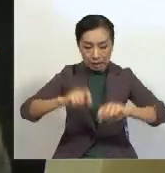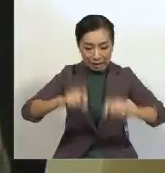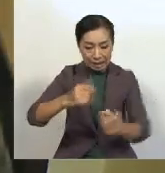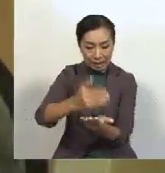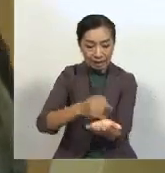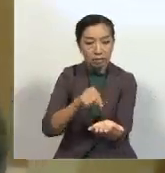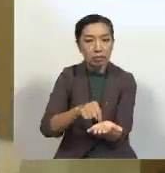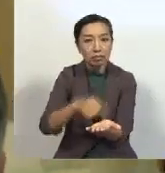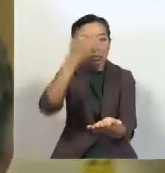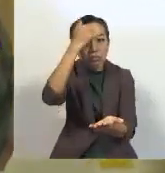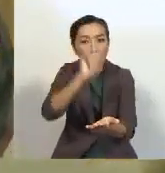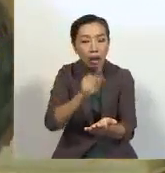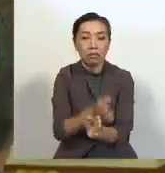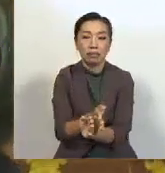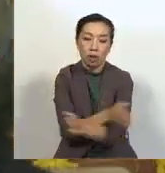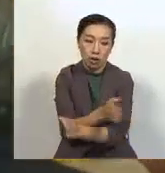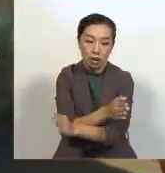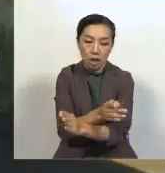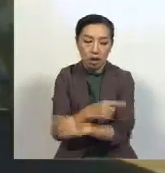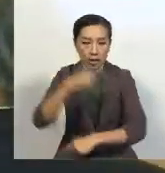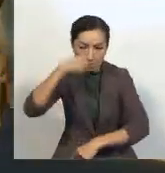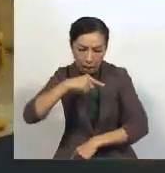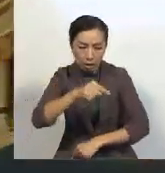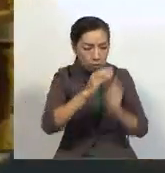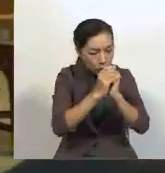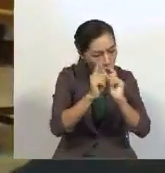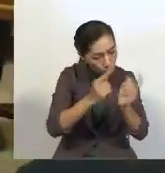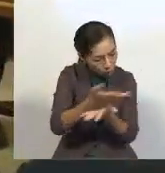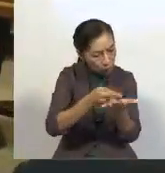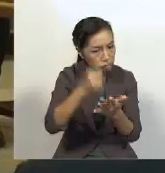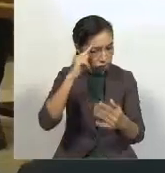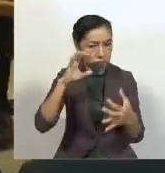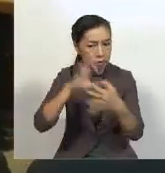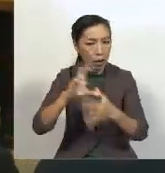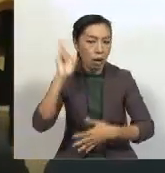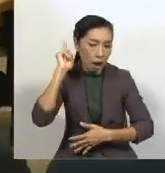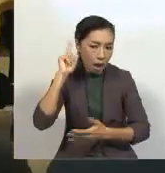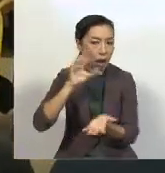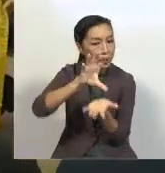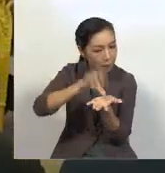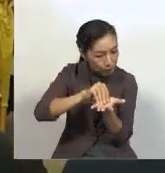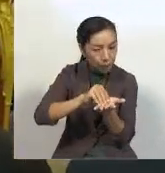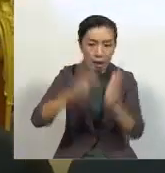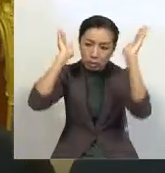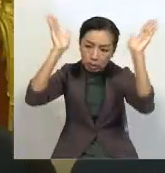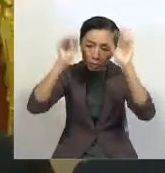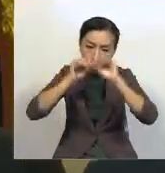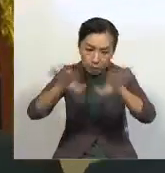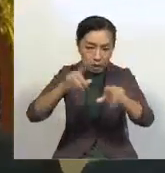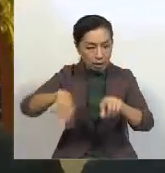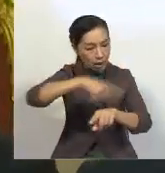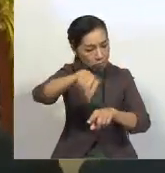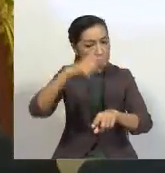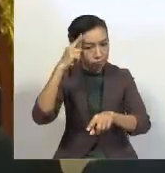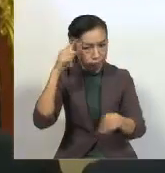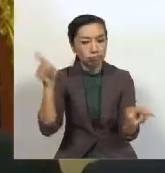งสองฝ่ายนั้นมีความเห็นตรงกันในการที่จะกระชับความสัมพันธ์ในด้านสื่อและก็ด้านการประชาสัมพันธ์ผ่านสื่อภาครั